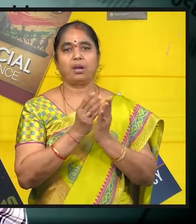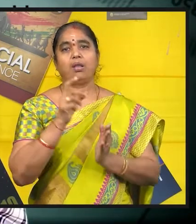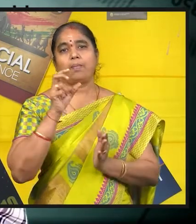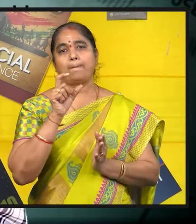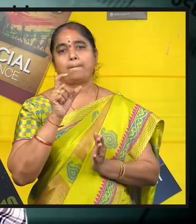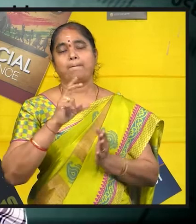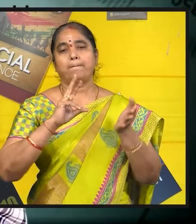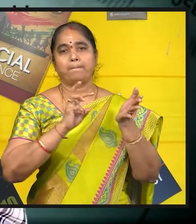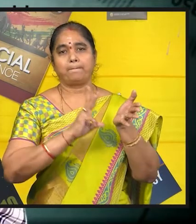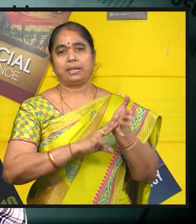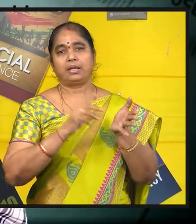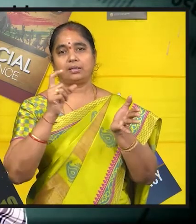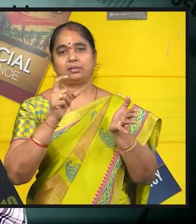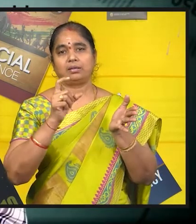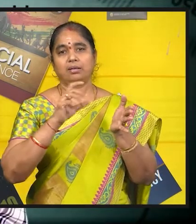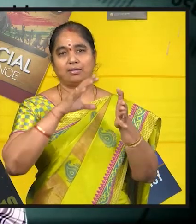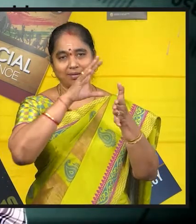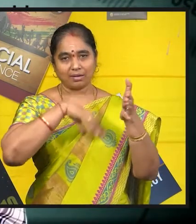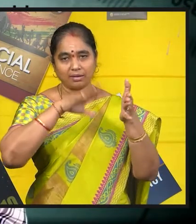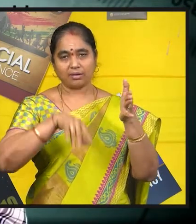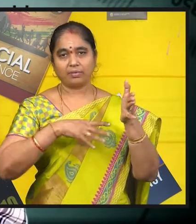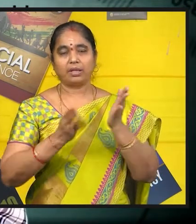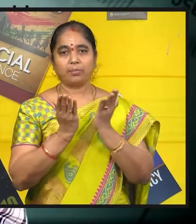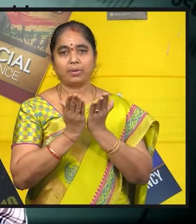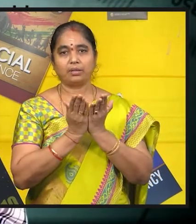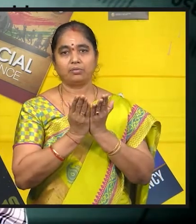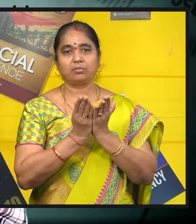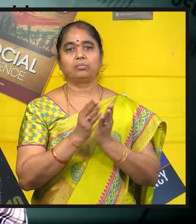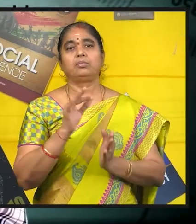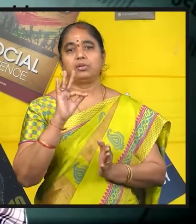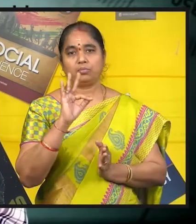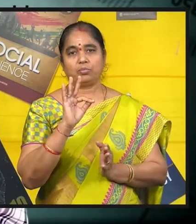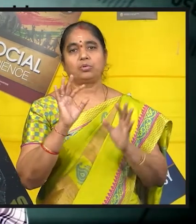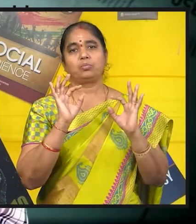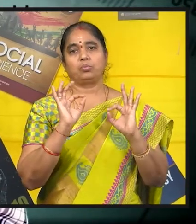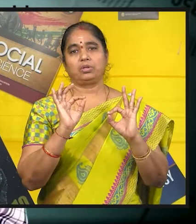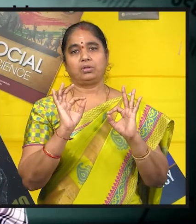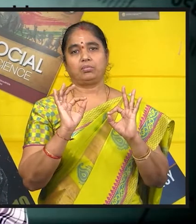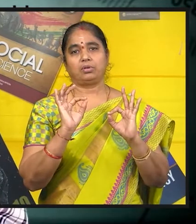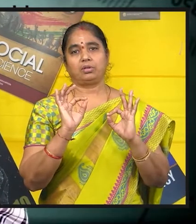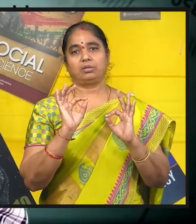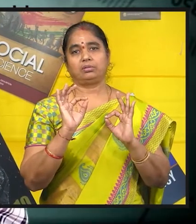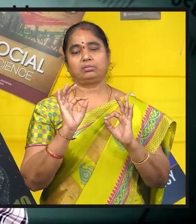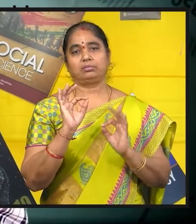தனிமங்களின் வகைப்பாட்டு அட்டவணையை நாம் படித்தோம். அதில் 3 மிக முக்கியமான